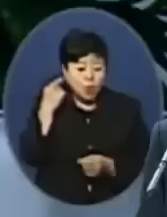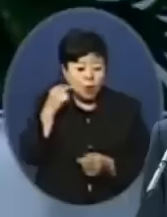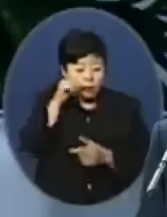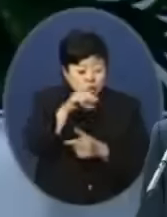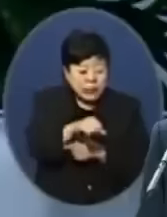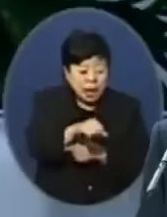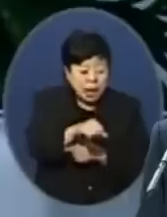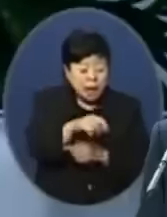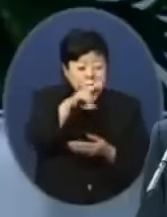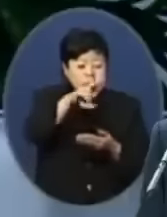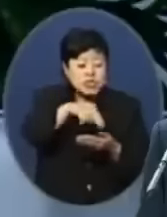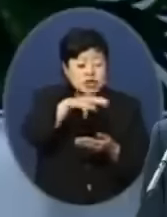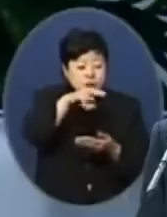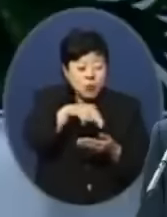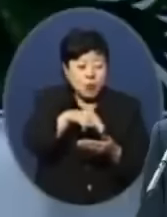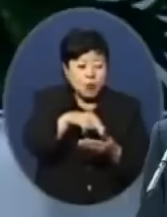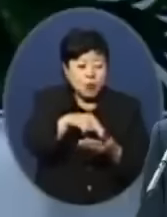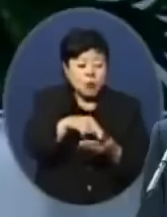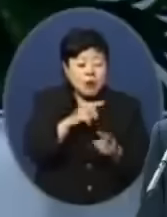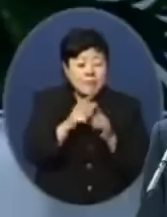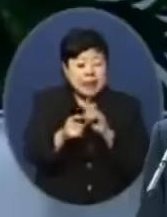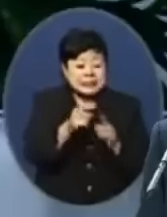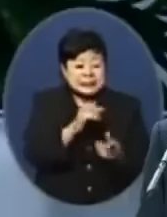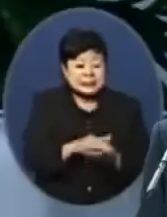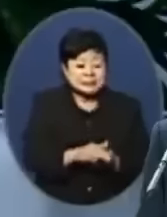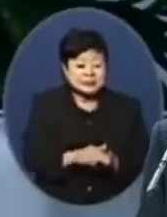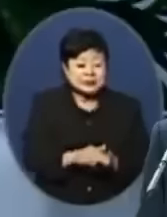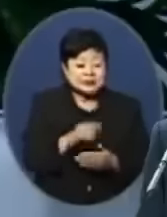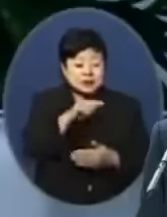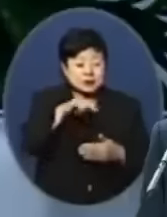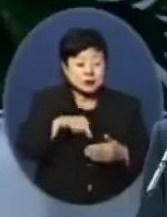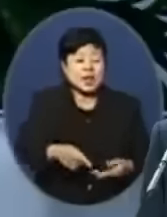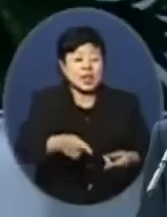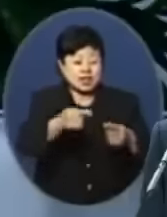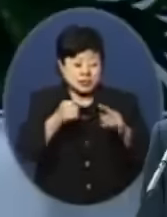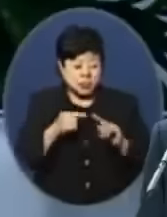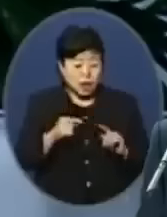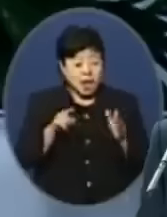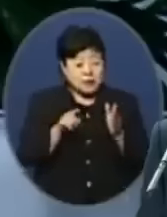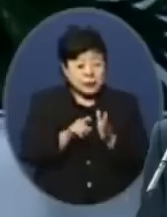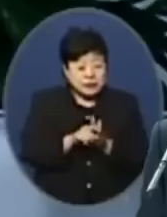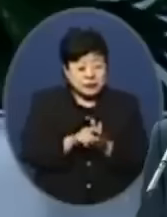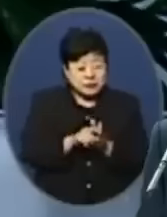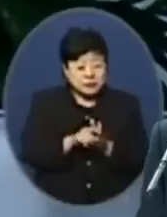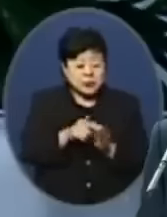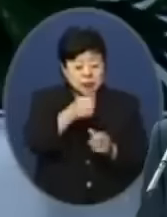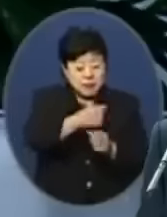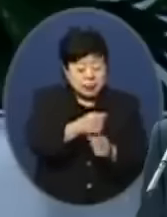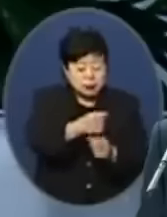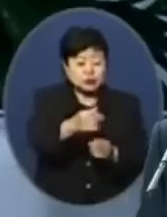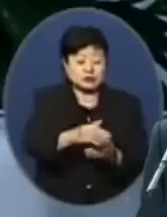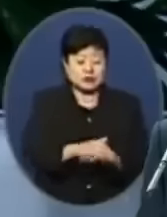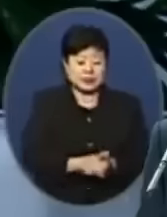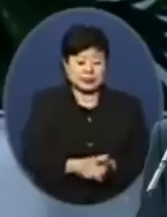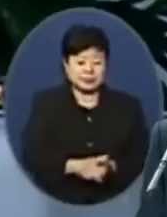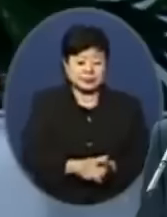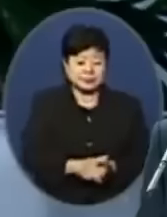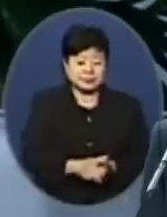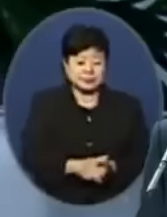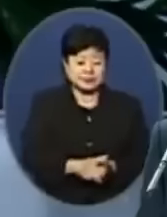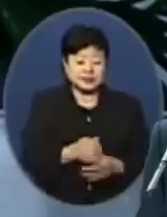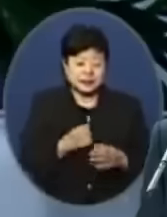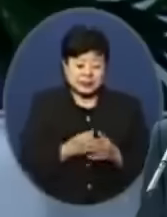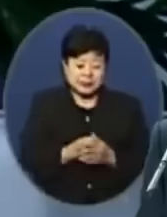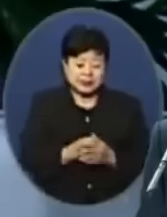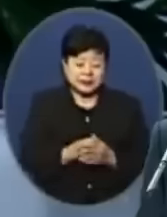묵상하고 읽고 하면 이 말씀이 여러분 속에서 믿음을 산출하는 것입니다.